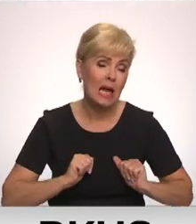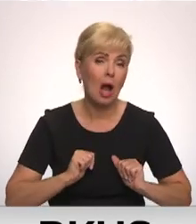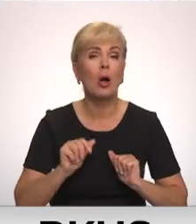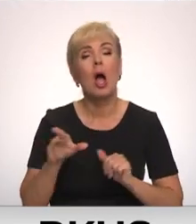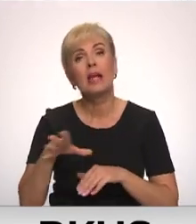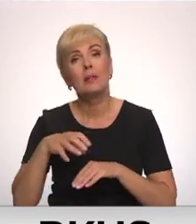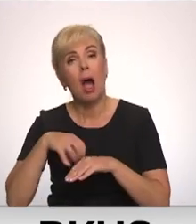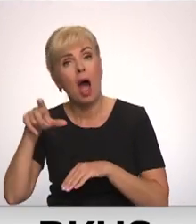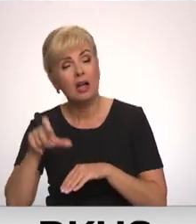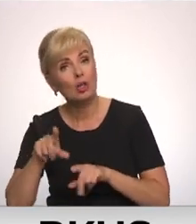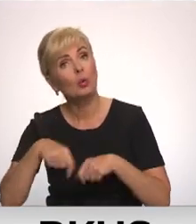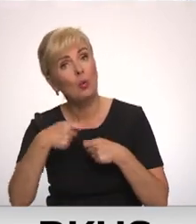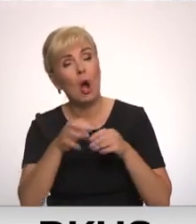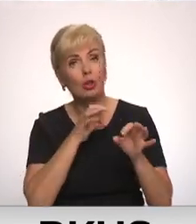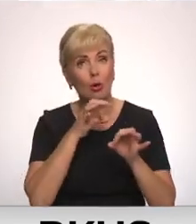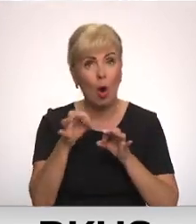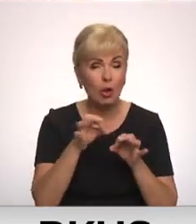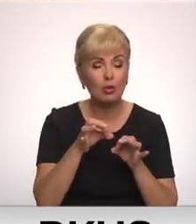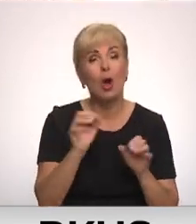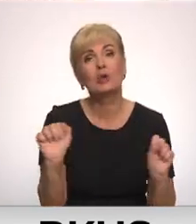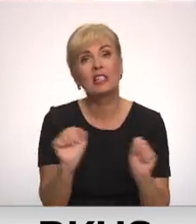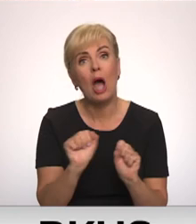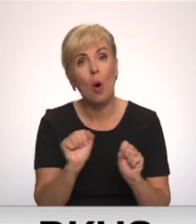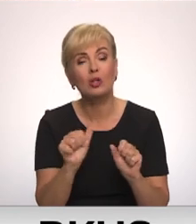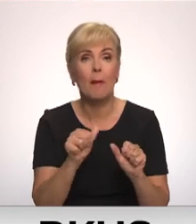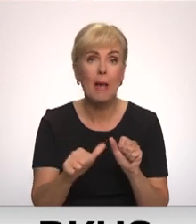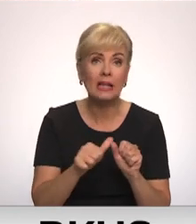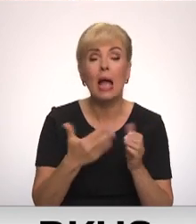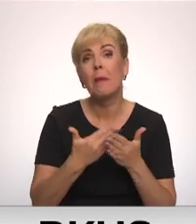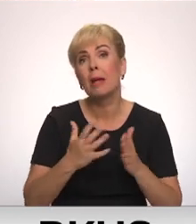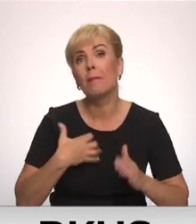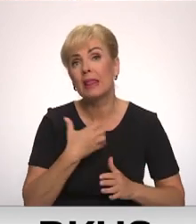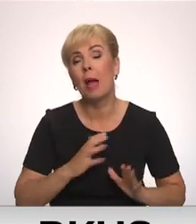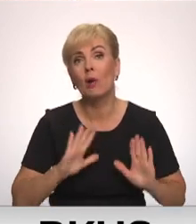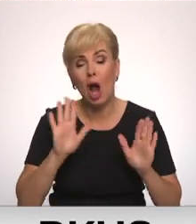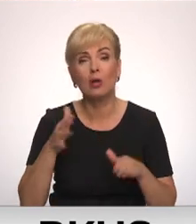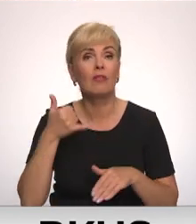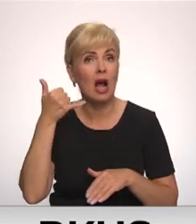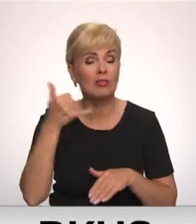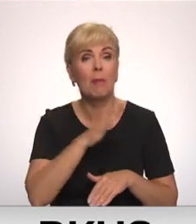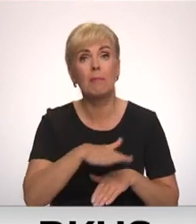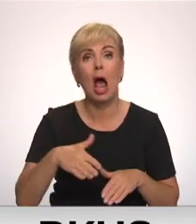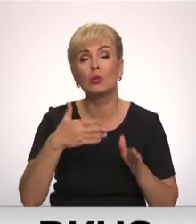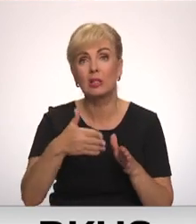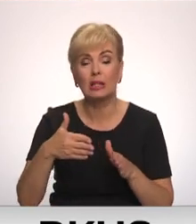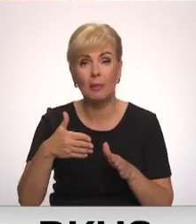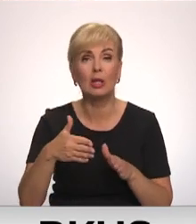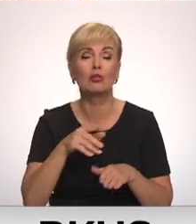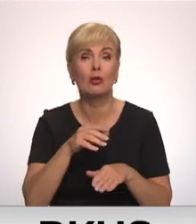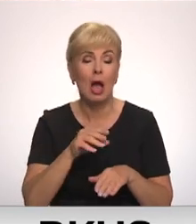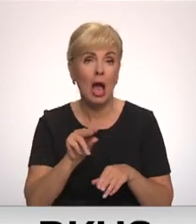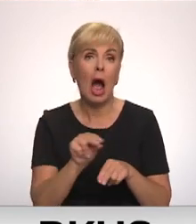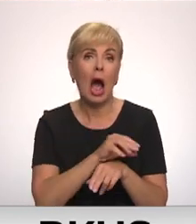ārsta konsultāciju un preddruču medikamentiem. Nepieciešamības gadījumā var zvanīt arī bērnu slimnīcas dežurpediatram un